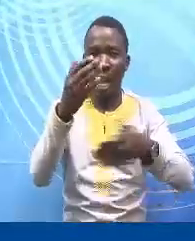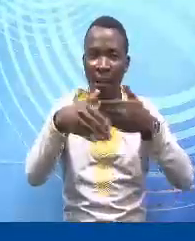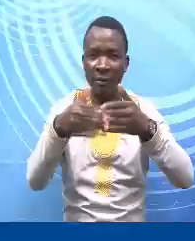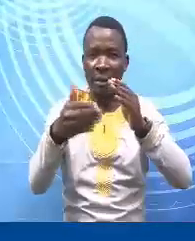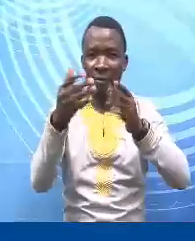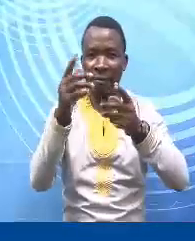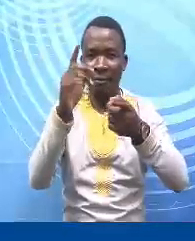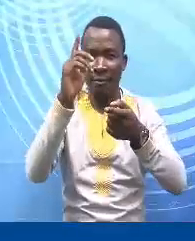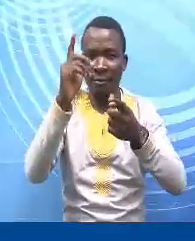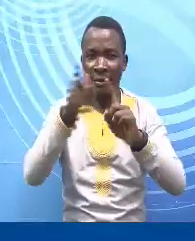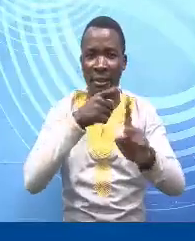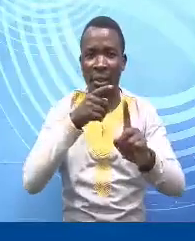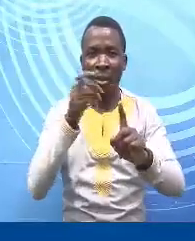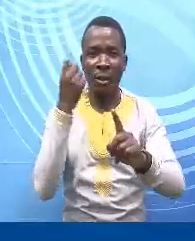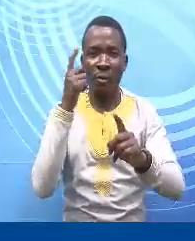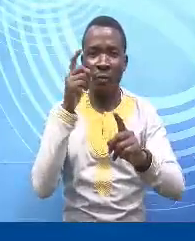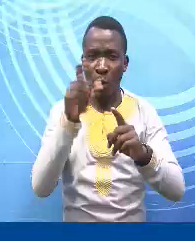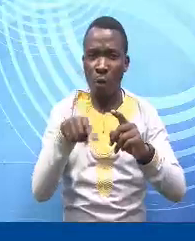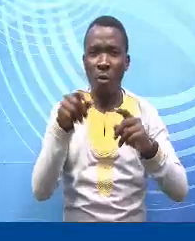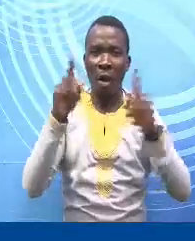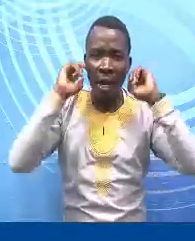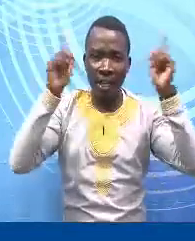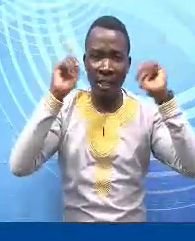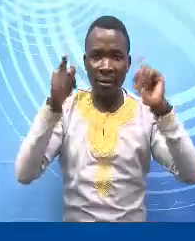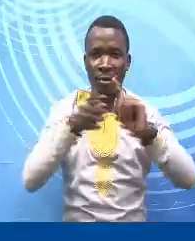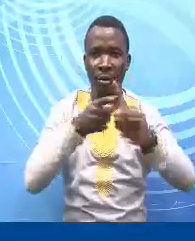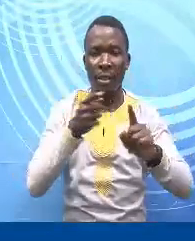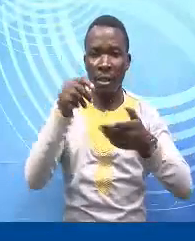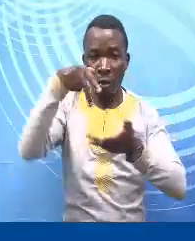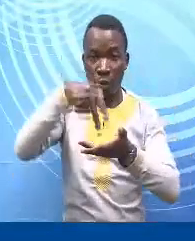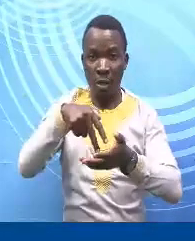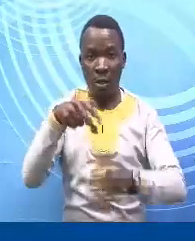Barandamwishe. Atumva umuntu arashaguye ngo baramwishe. Duhagaze hano ngo turebe.